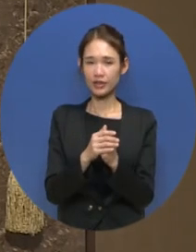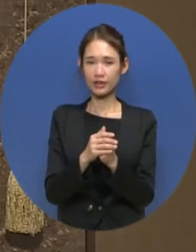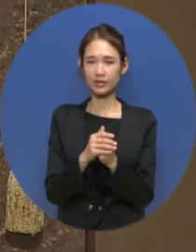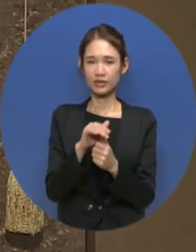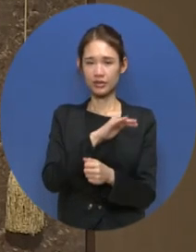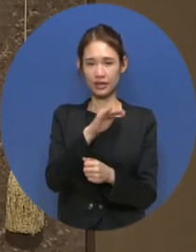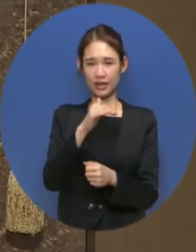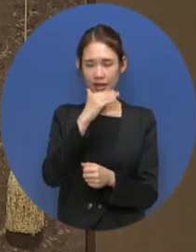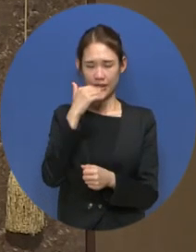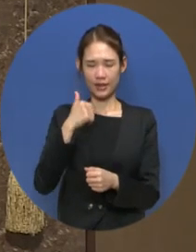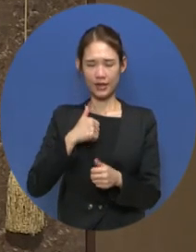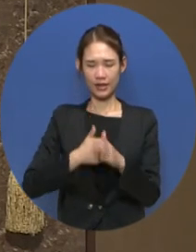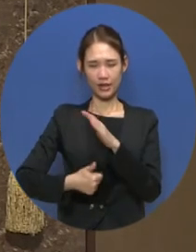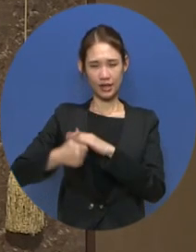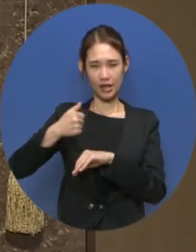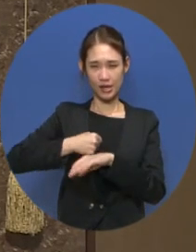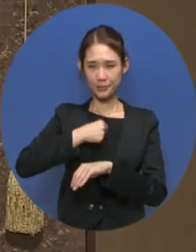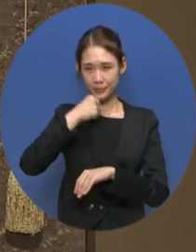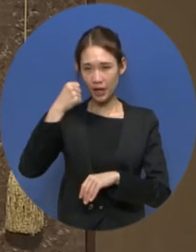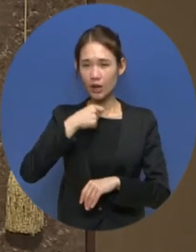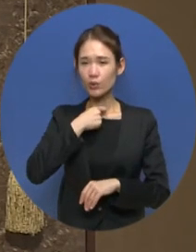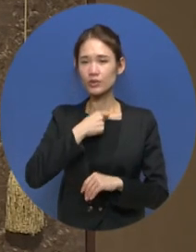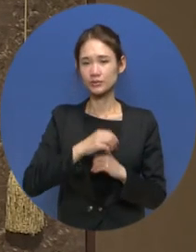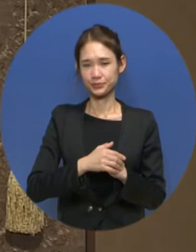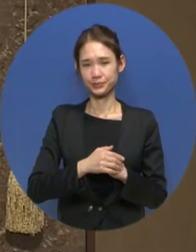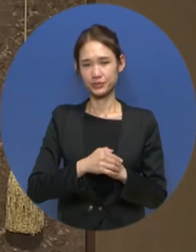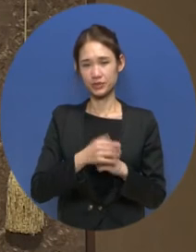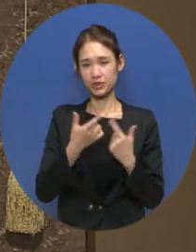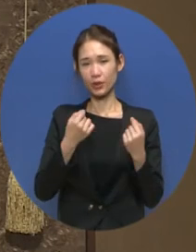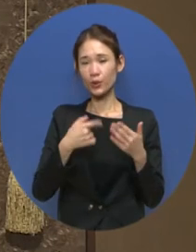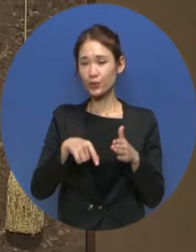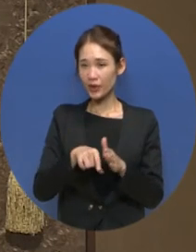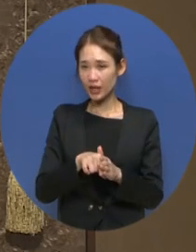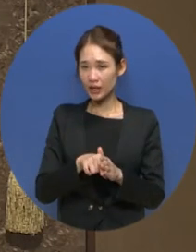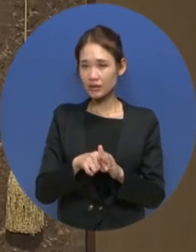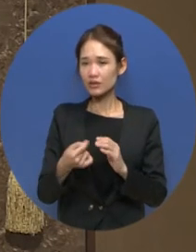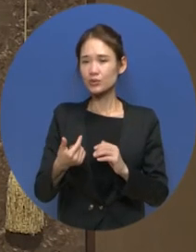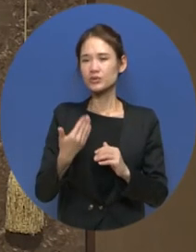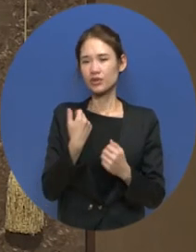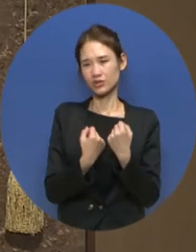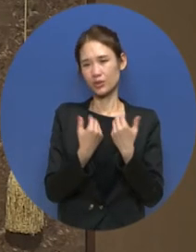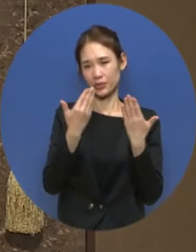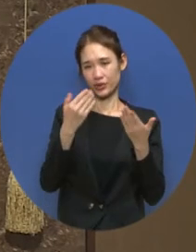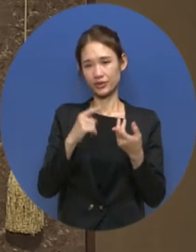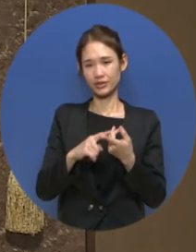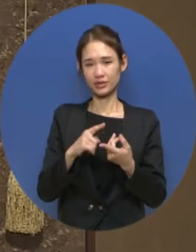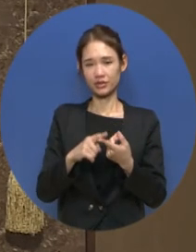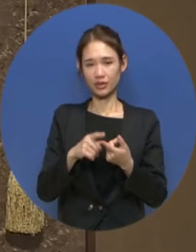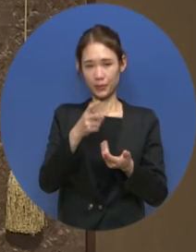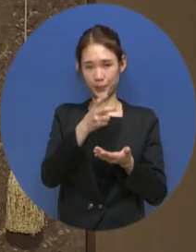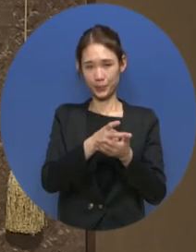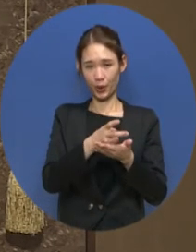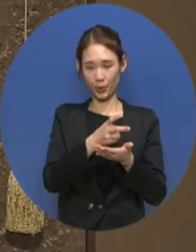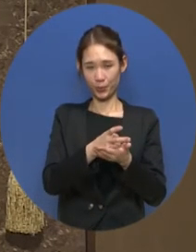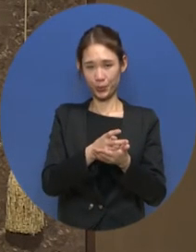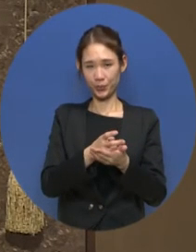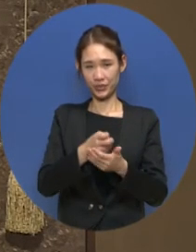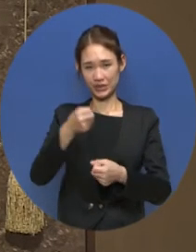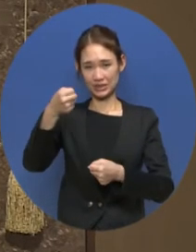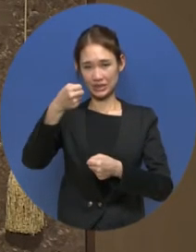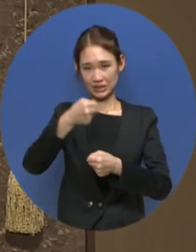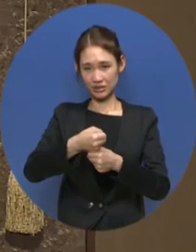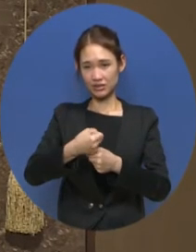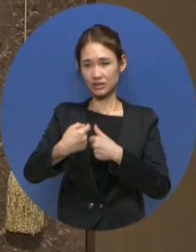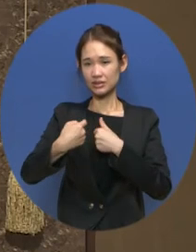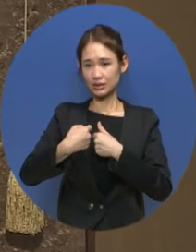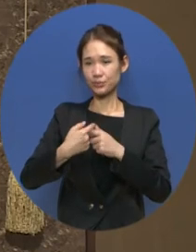이제 제대로 해내고 싶고요. 그렇게 하기 위해서는 이제 뭐 앞서 말씀드린 대로 법적인 것, 지침들, 뭐 개선해야 할 것들이 굉장히